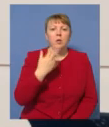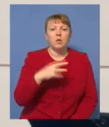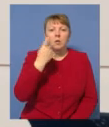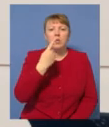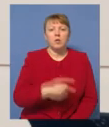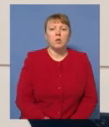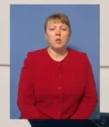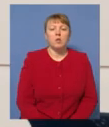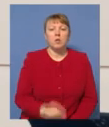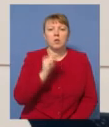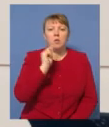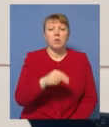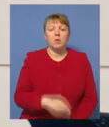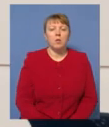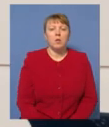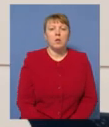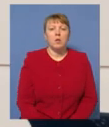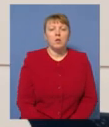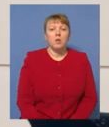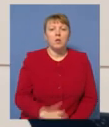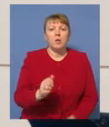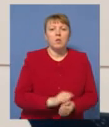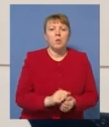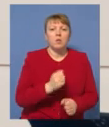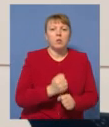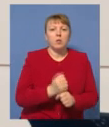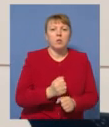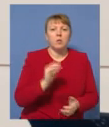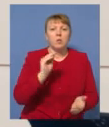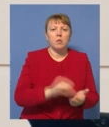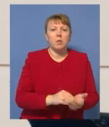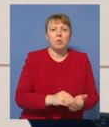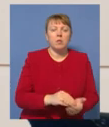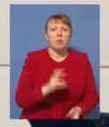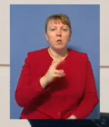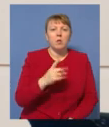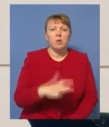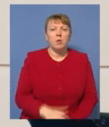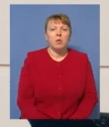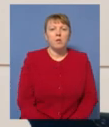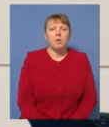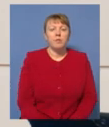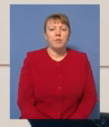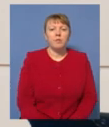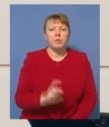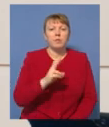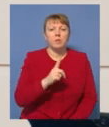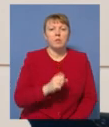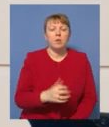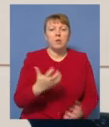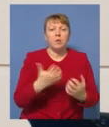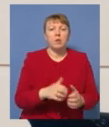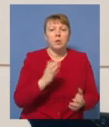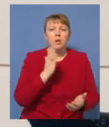лицо в качестве подозреваемого. Он составляет этот процессуальный документ, вносит его в эту базу. Эта база